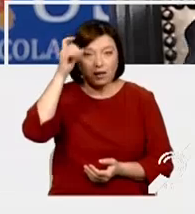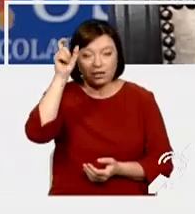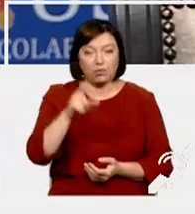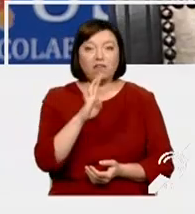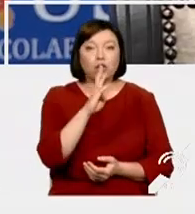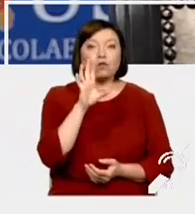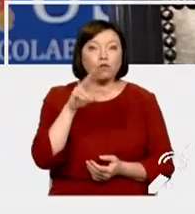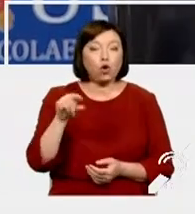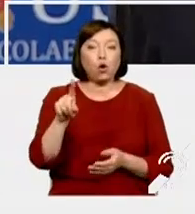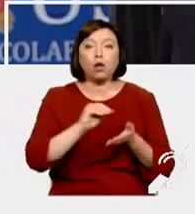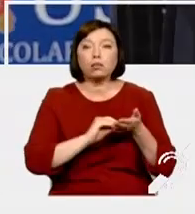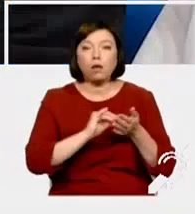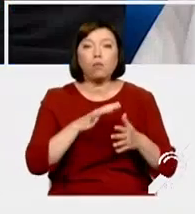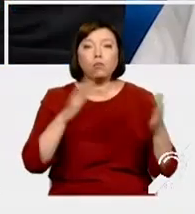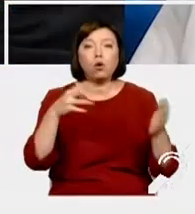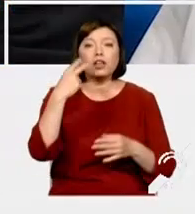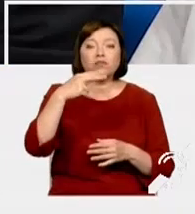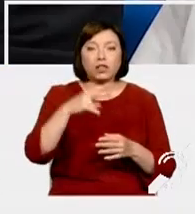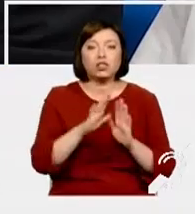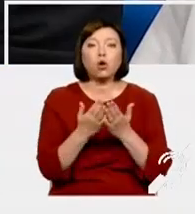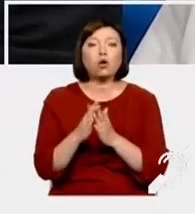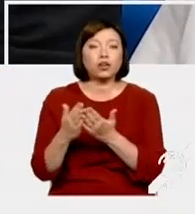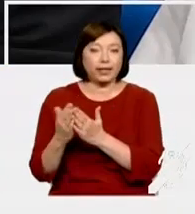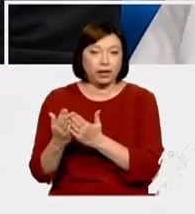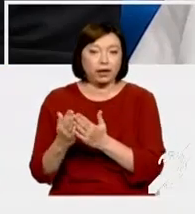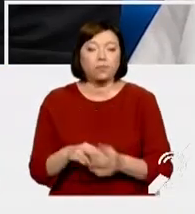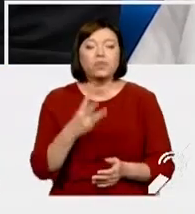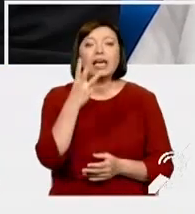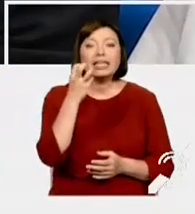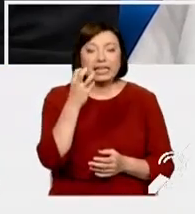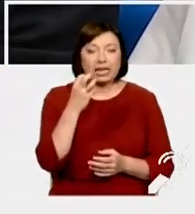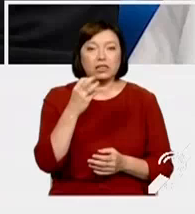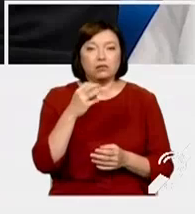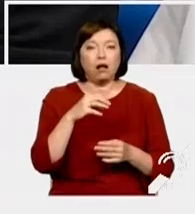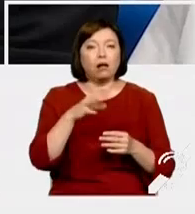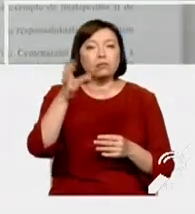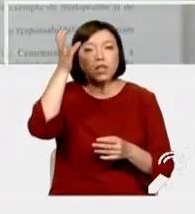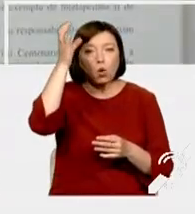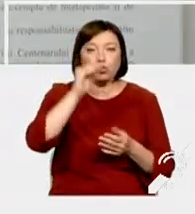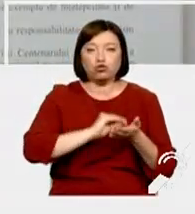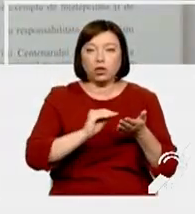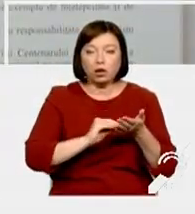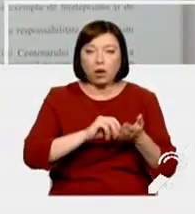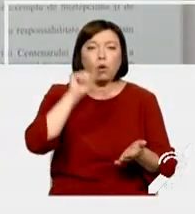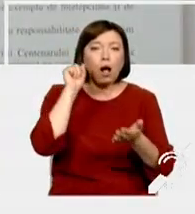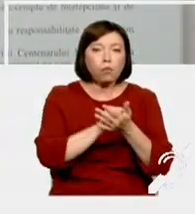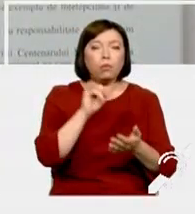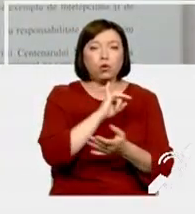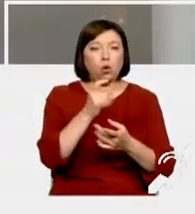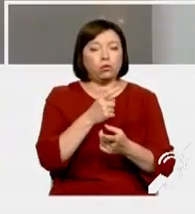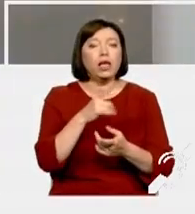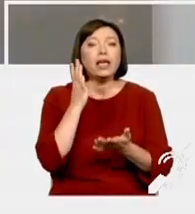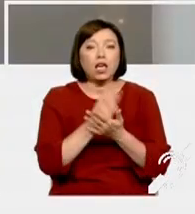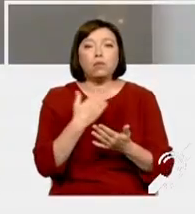Victor Voicu este autorul a peste 20 volume monografice 300 de lucrări științifice publicate și comunicate și